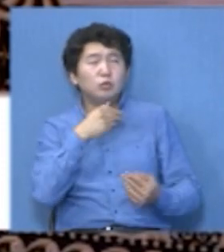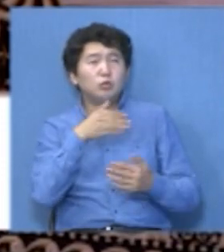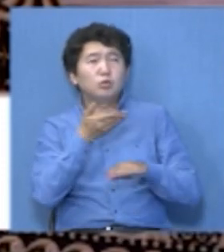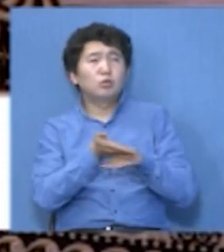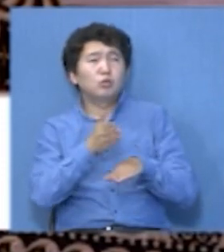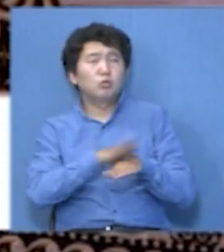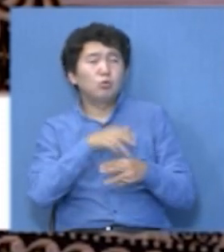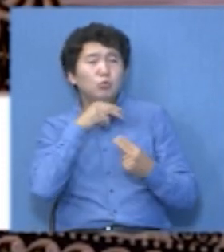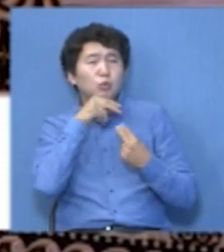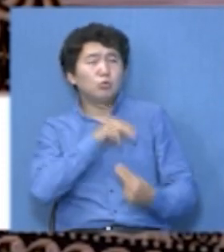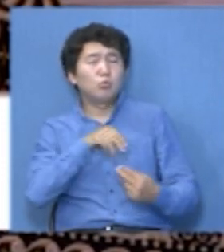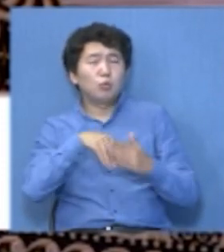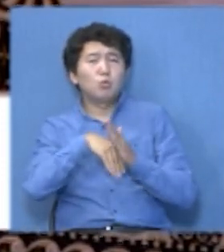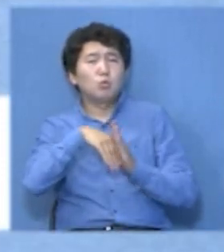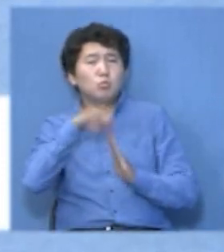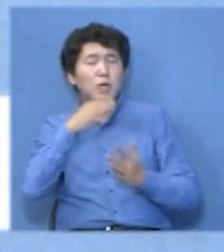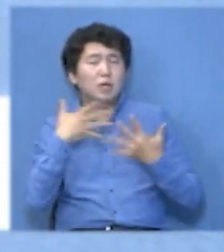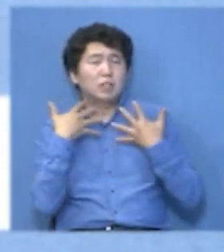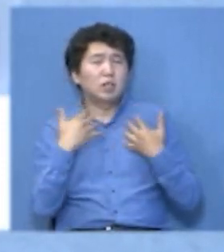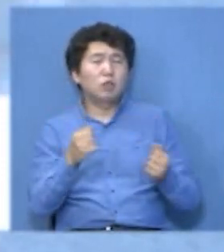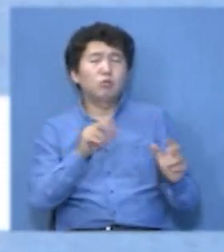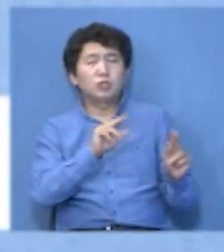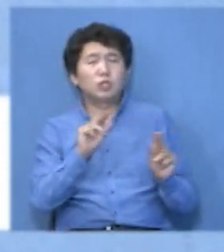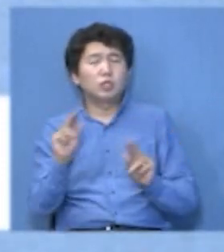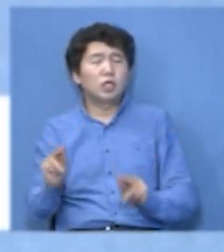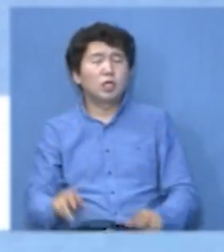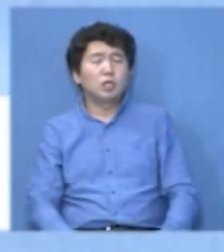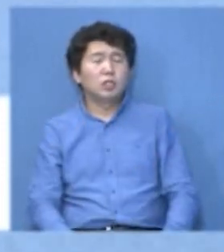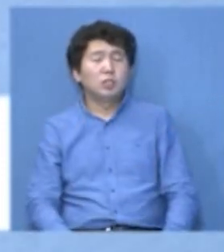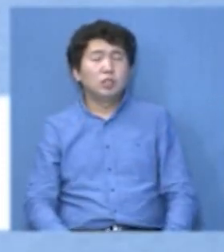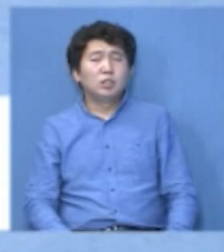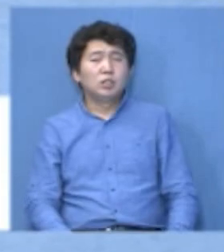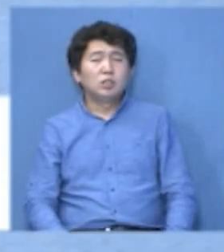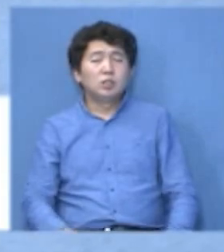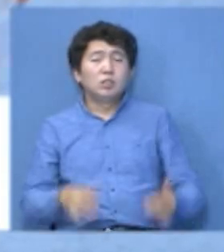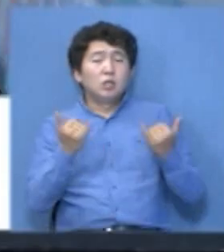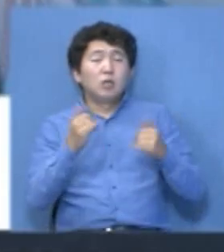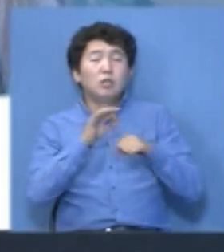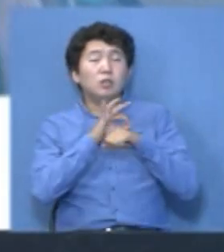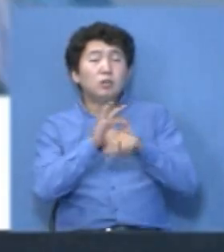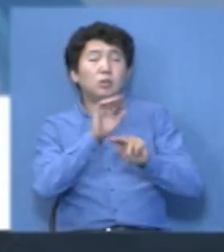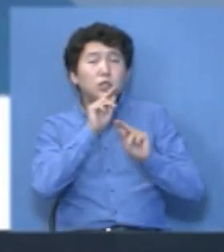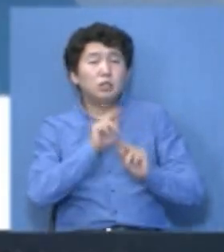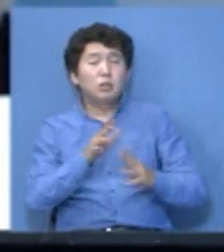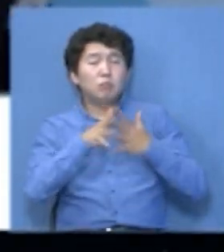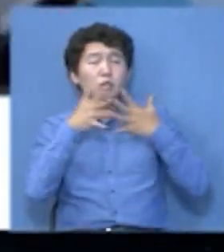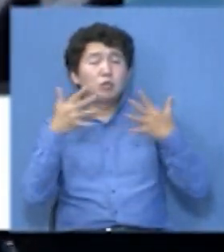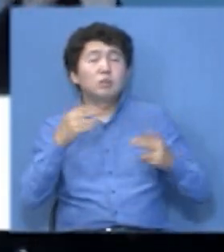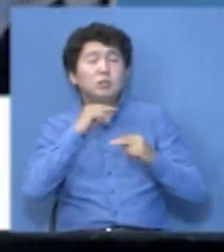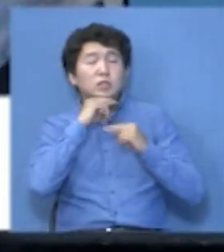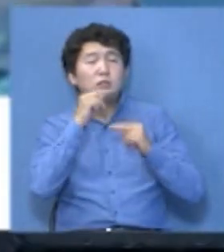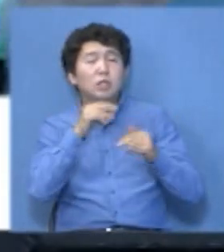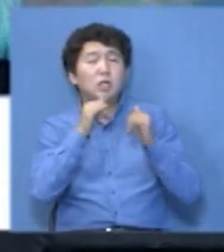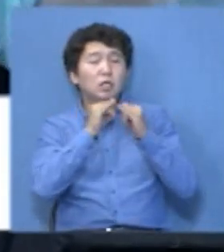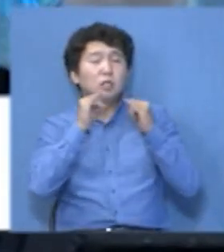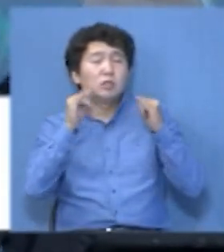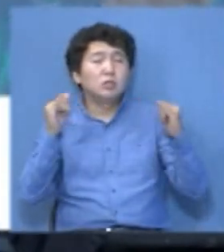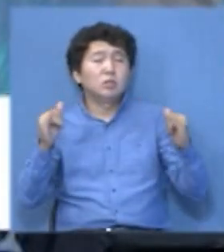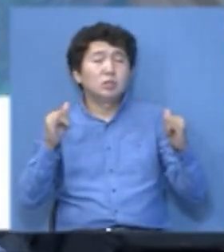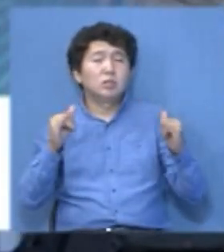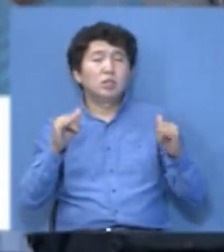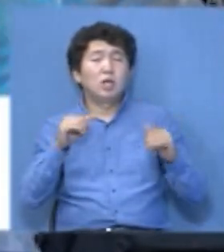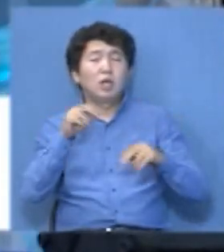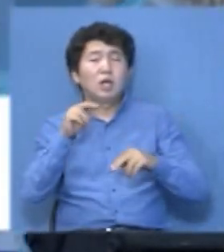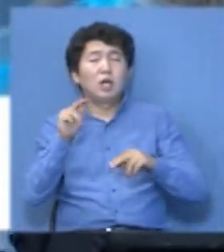пожелать вам успехов, здоровья, счастья. На сегодняшний день в Белоусовке ведутся работы по благоустройству. Большое внимание уделяется развитию дорожной инфраструктуры.